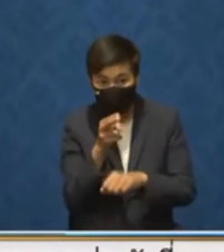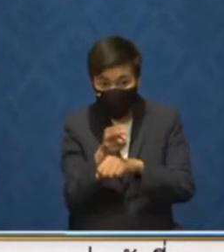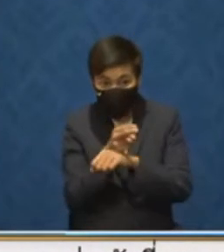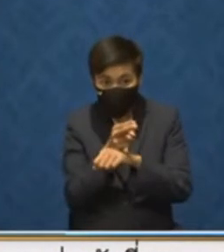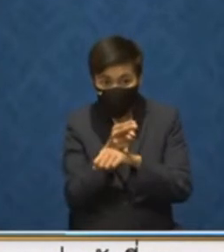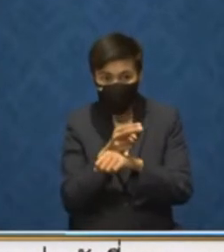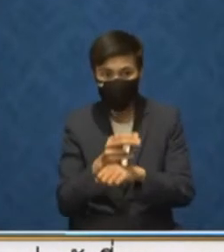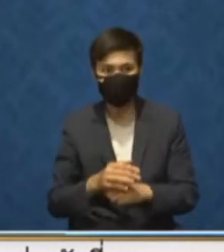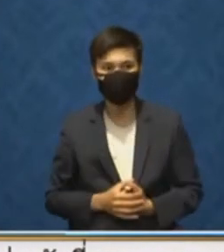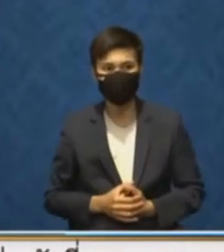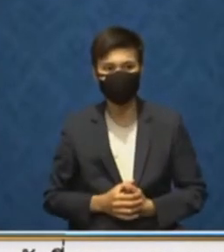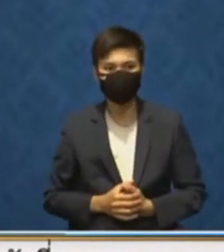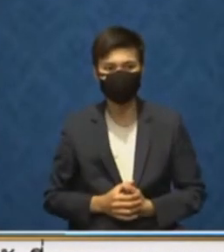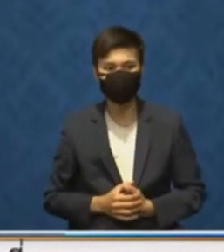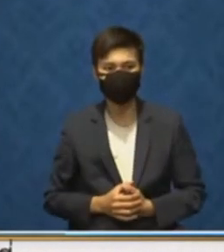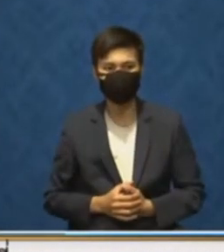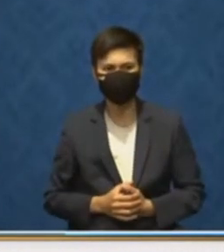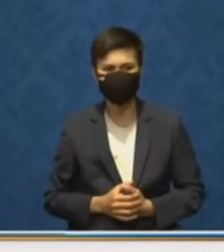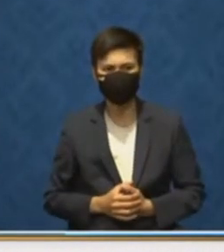อ่า